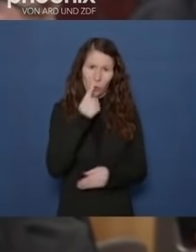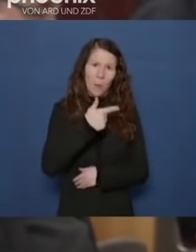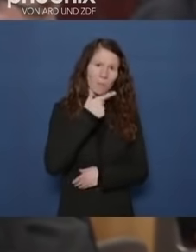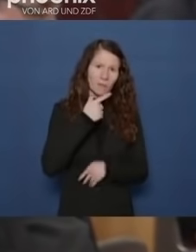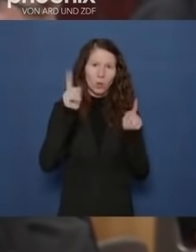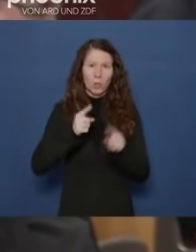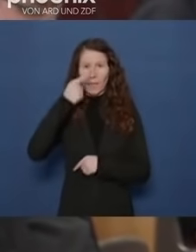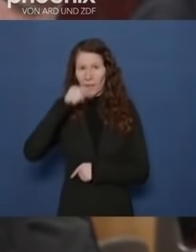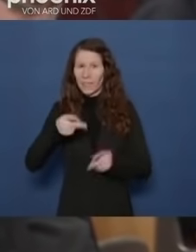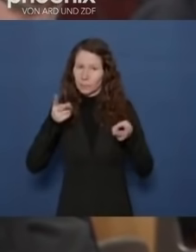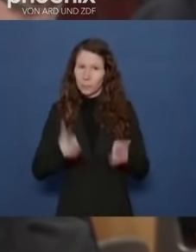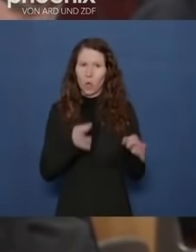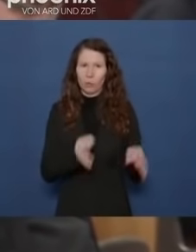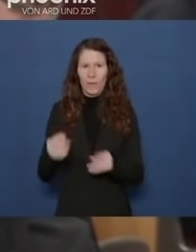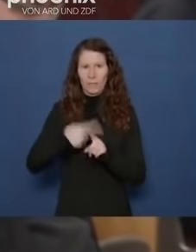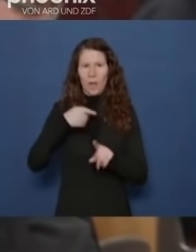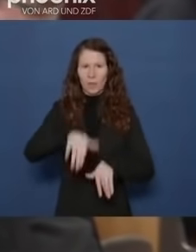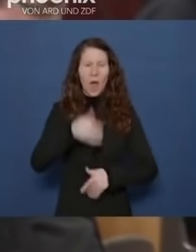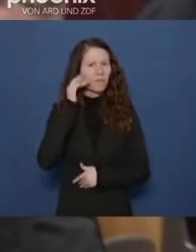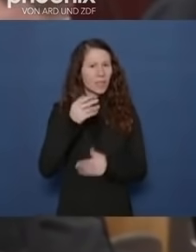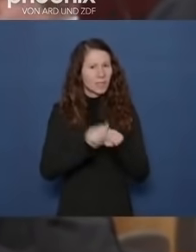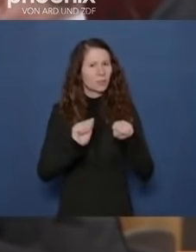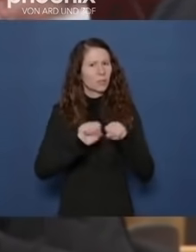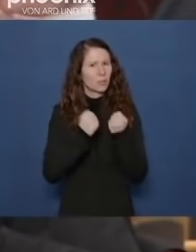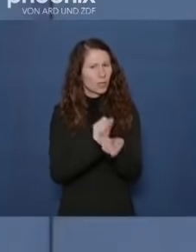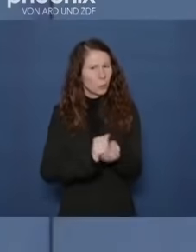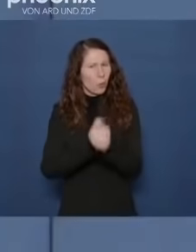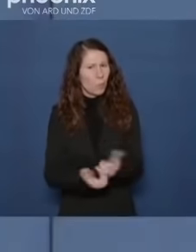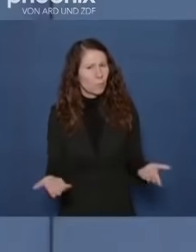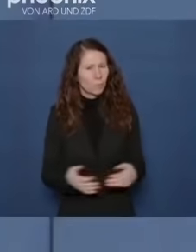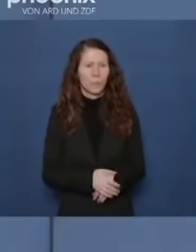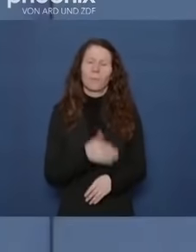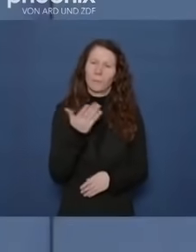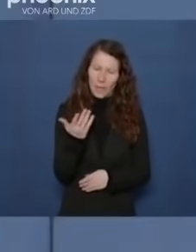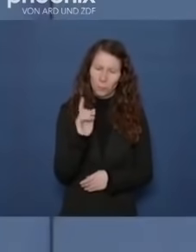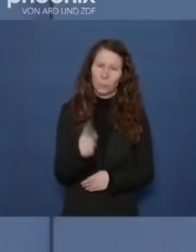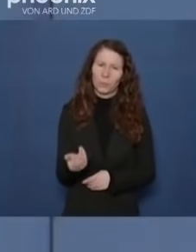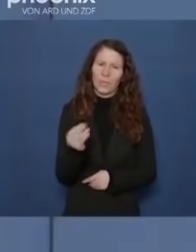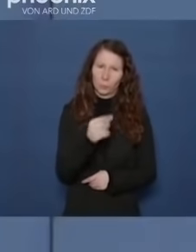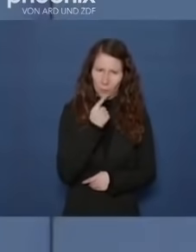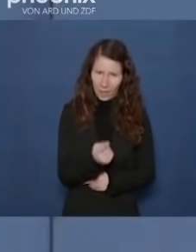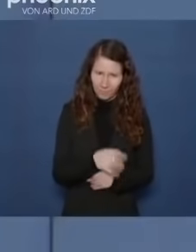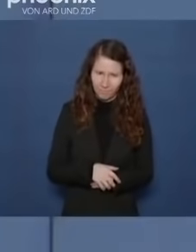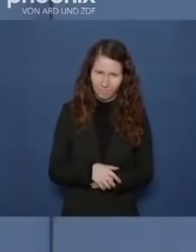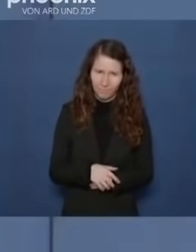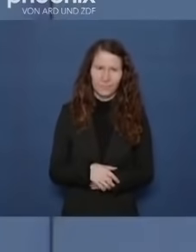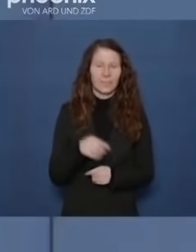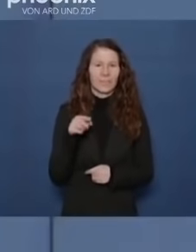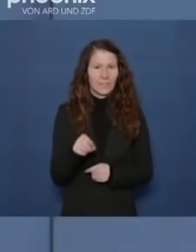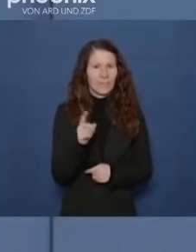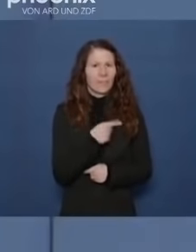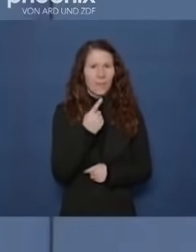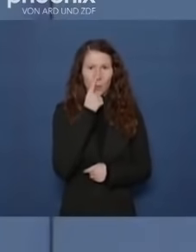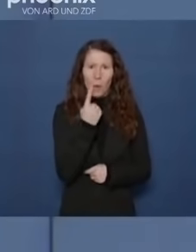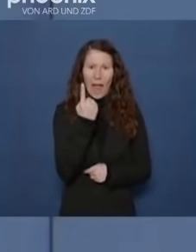und Freitag verlässliche Zahlen haben werden? Also vielleicht muss man da noch mal dazu sagen, dass wir uns ja nicht die Zahlen an einem